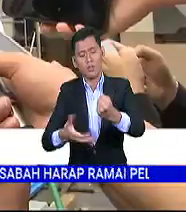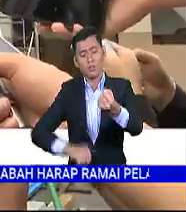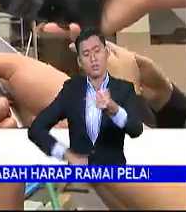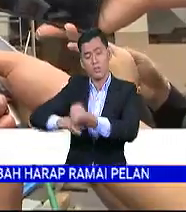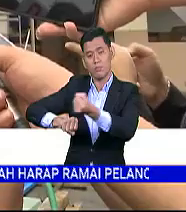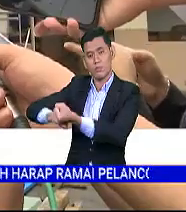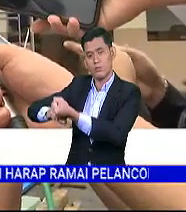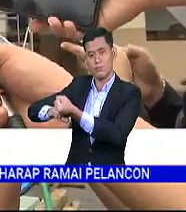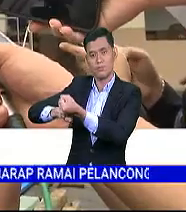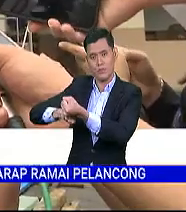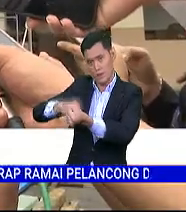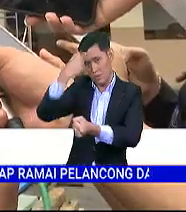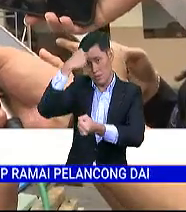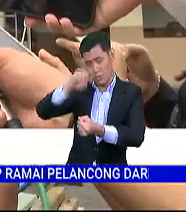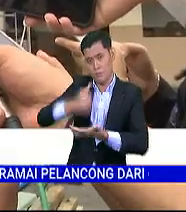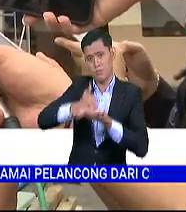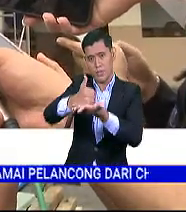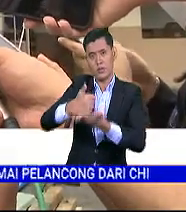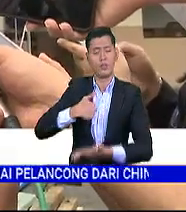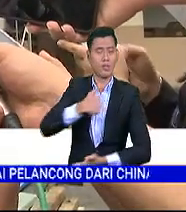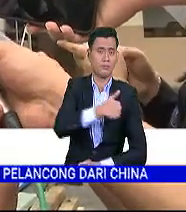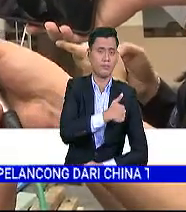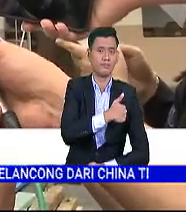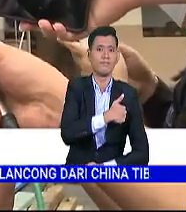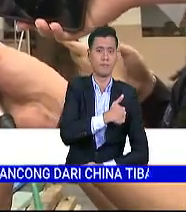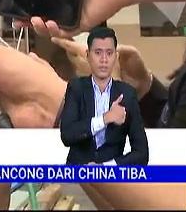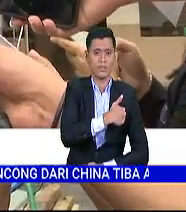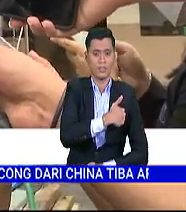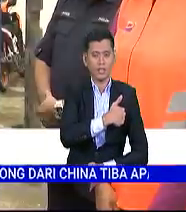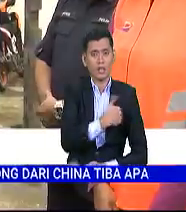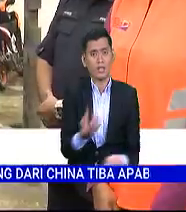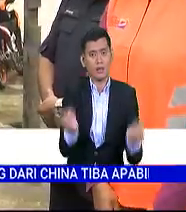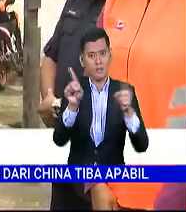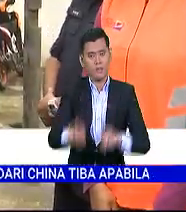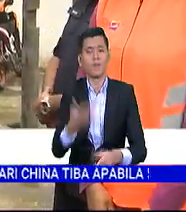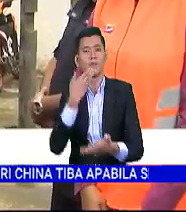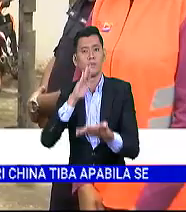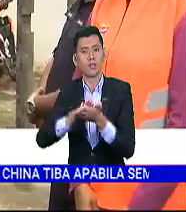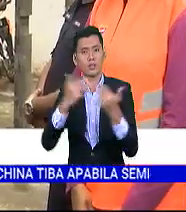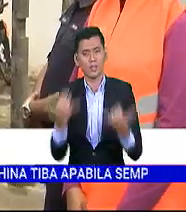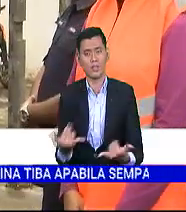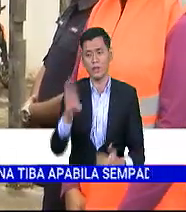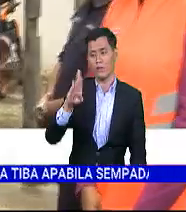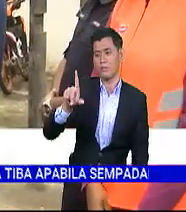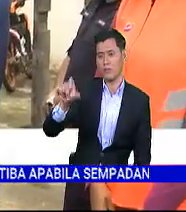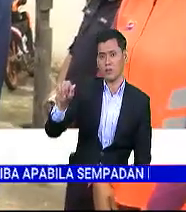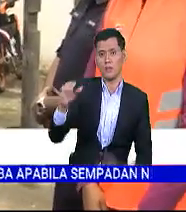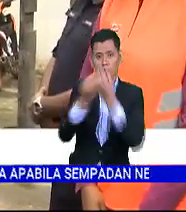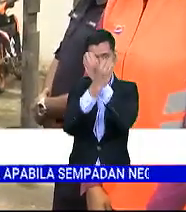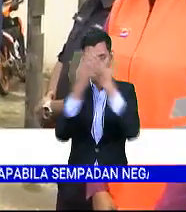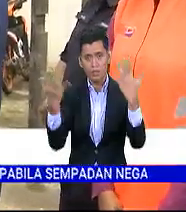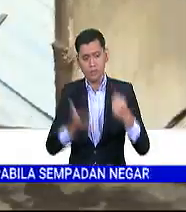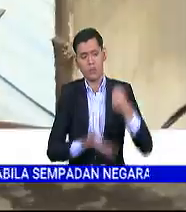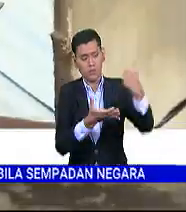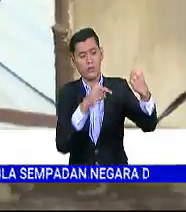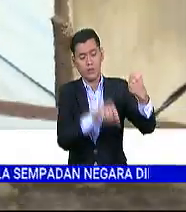sedikit banyak untuk membantu kami yang kena musibah inilah. Sementara itu, Billy turut memaklumkan peruntukan